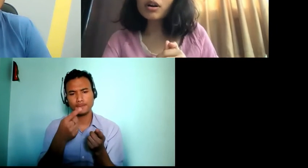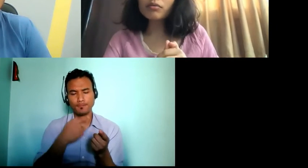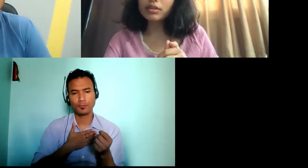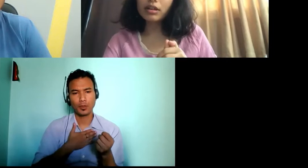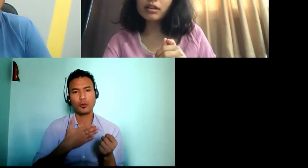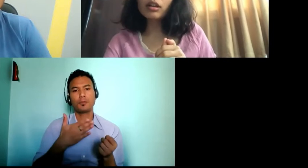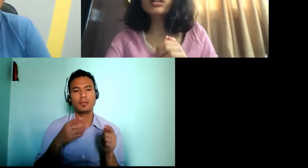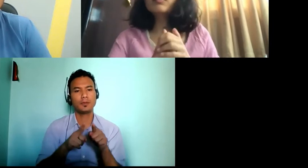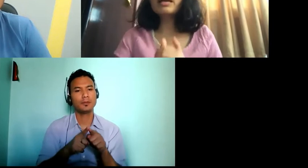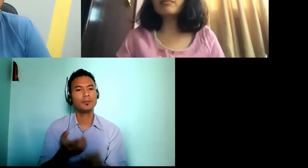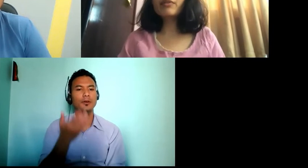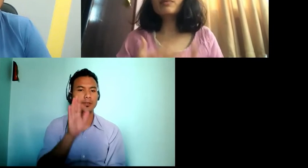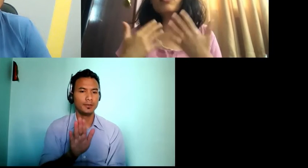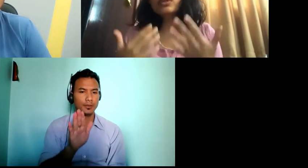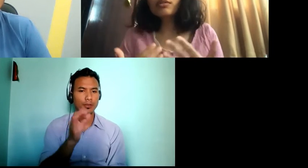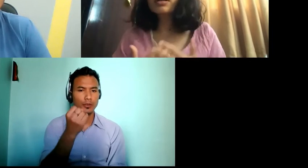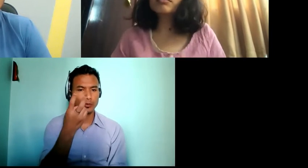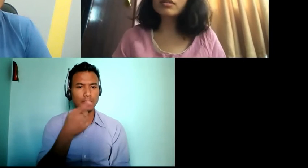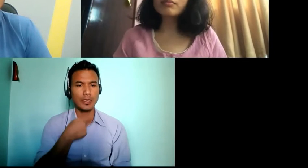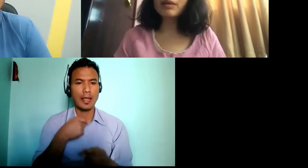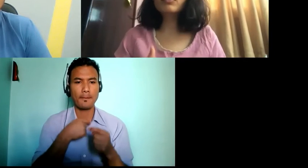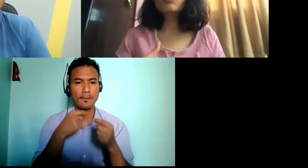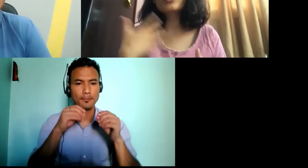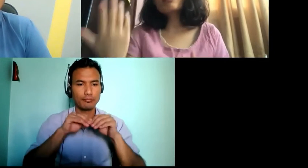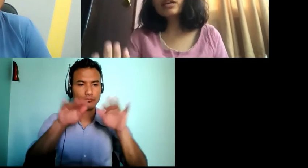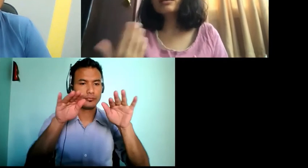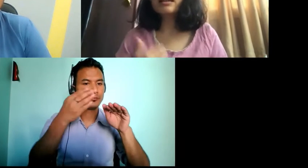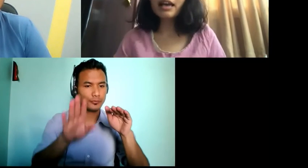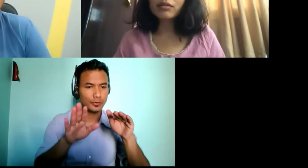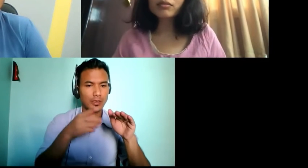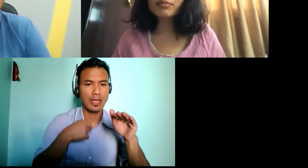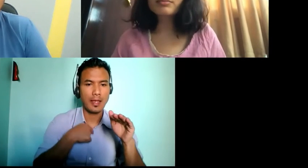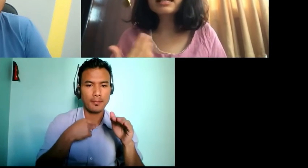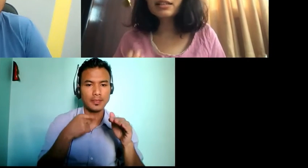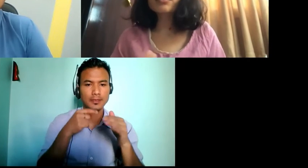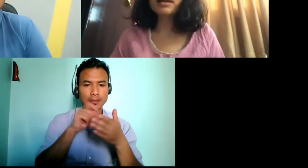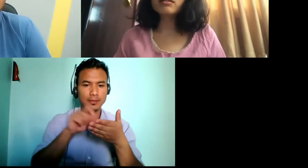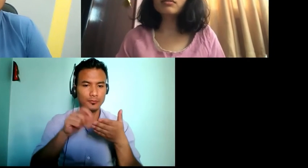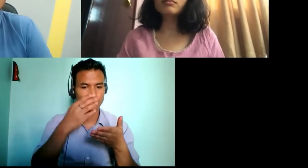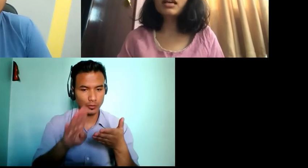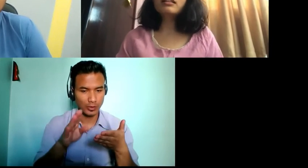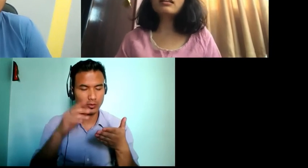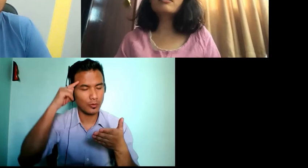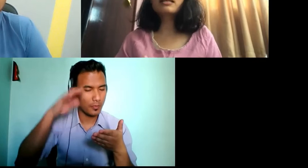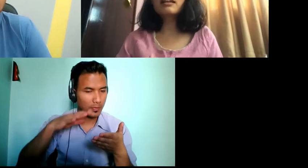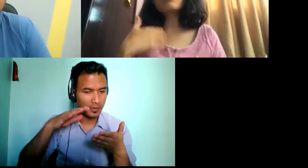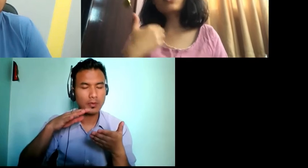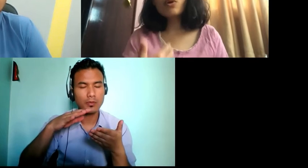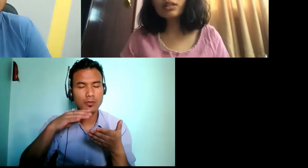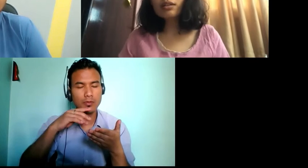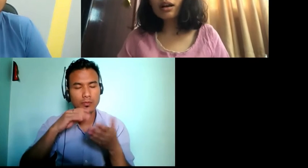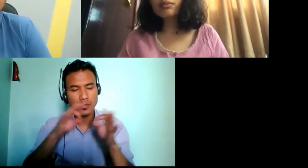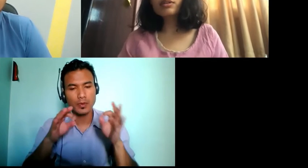पनि बढाउँछ. कतिपय हामीले एउटा पोस्ट गरेको हुन्छौँ, हाम्रो पोयमै राखेको हुन्छौँ, राइटिङ्सहरू राखेको हुन्छौँ, त्यसले गर्दा